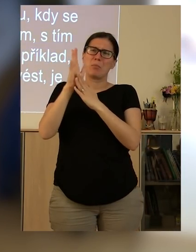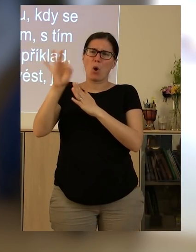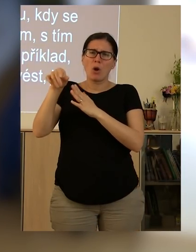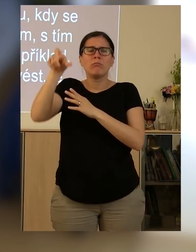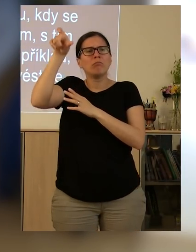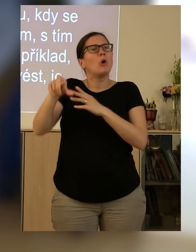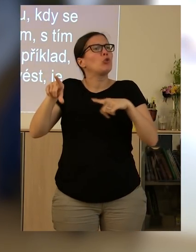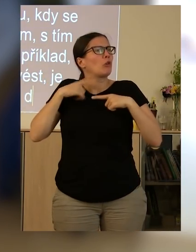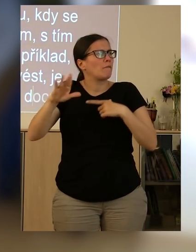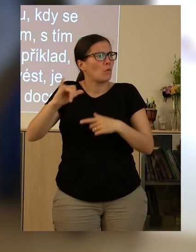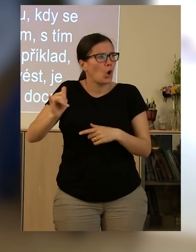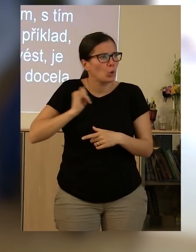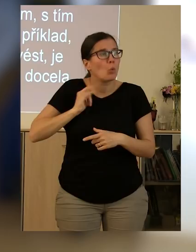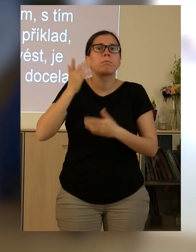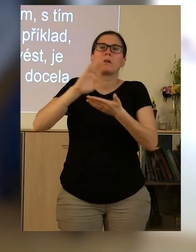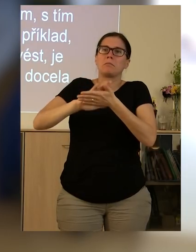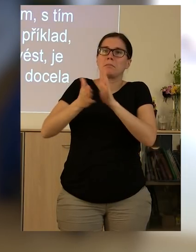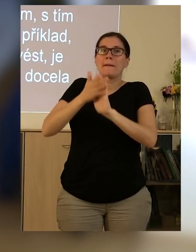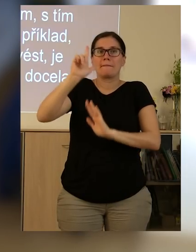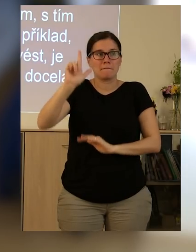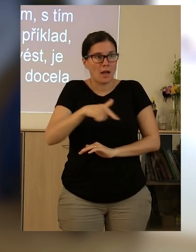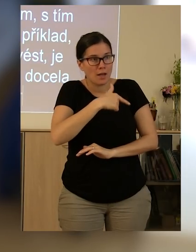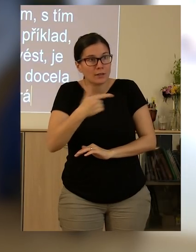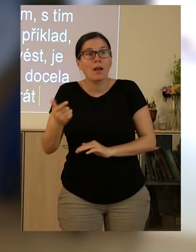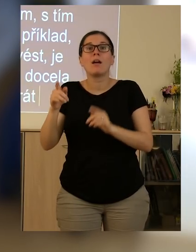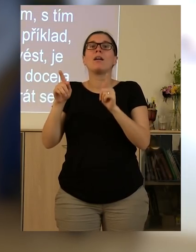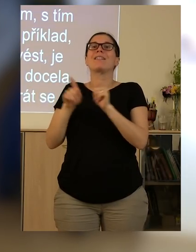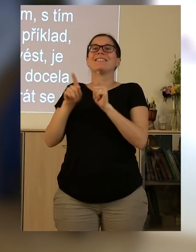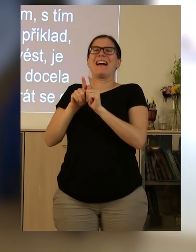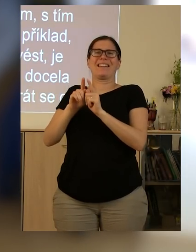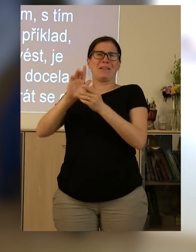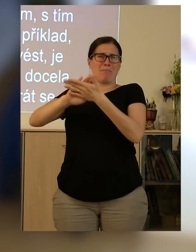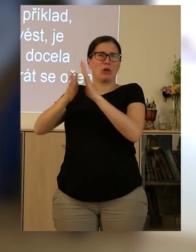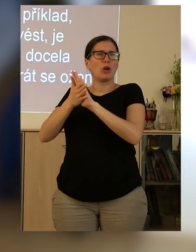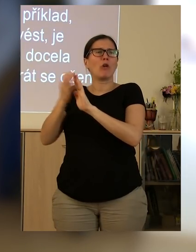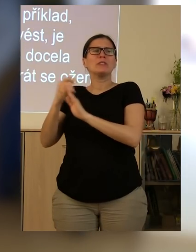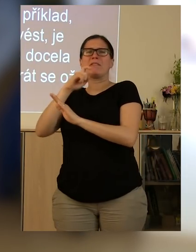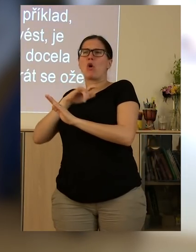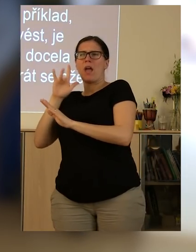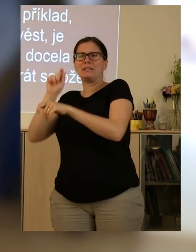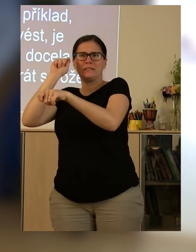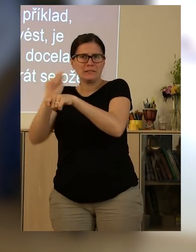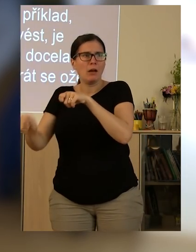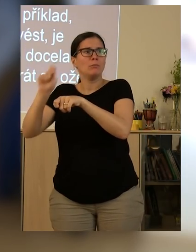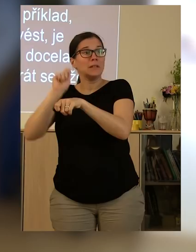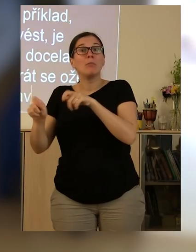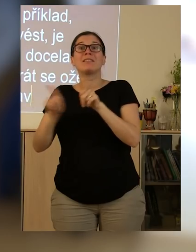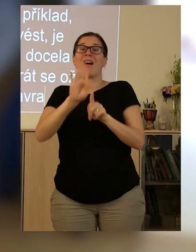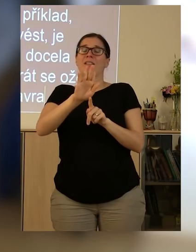kromě jiného se 2x oženil, 2x mu vojáci zavraždili manželku, zavraždili všechny děti, který